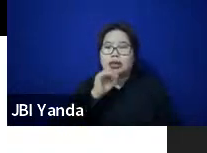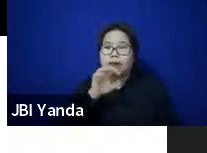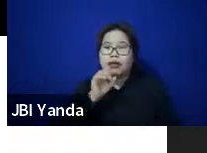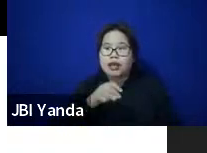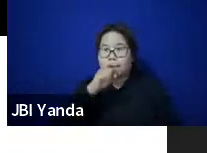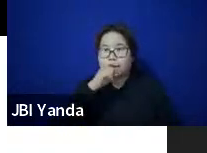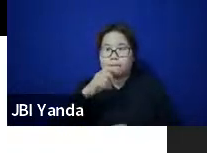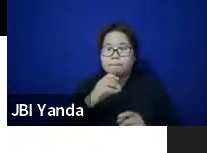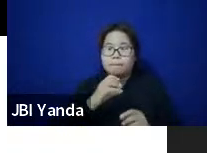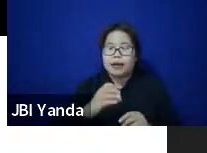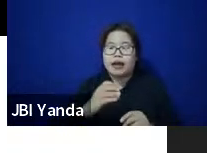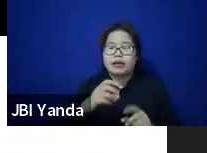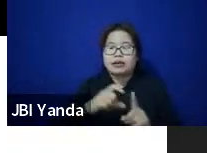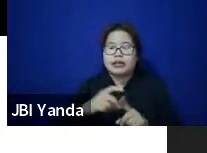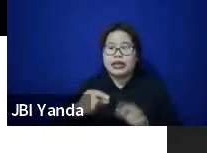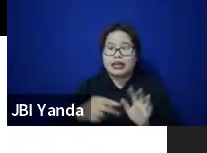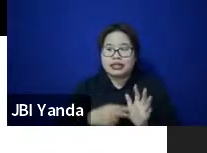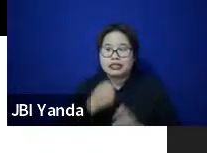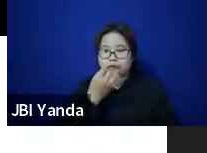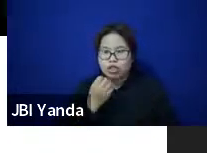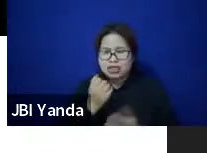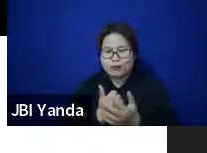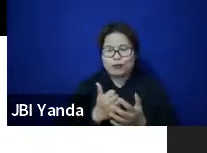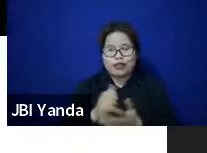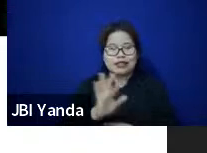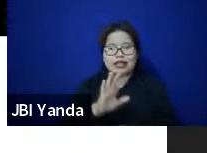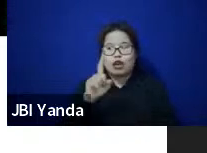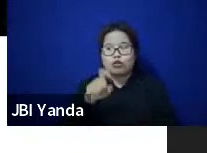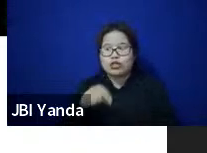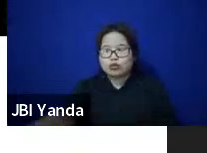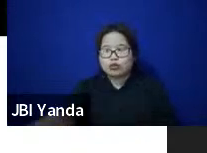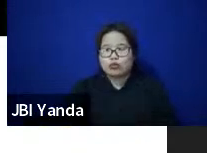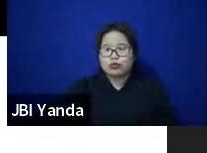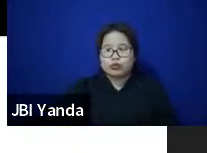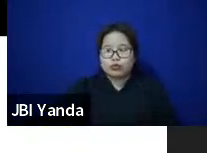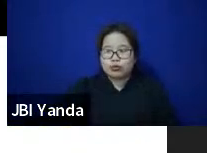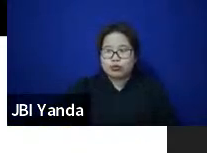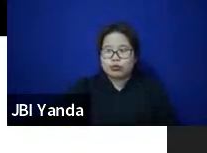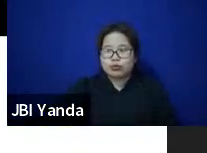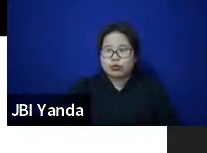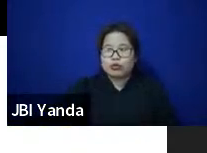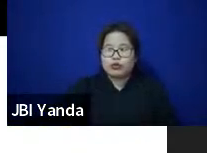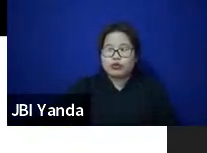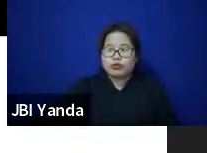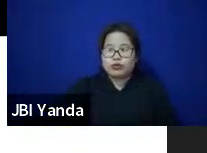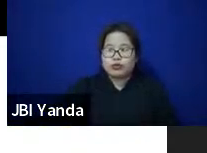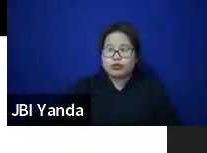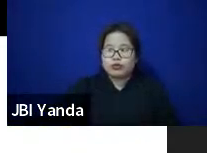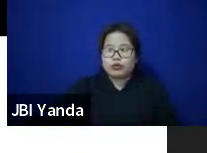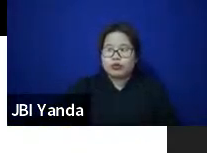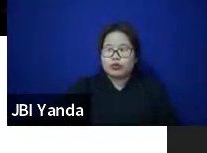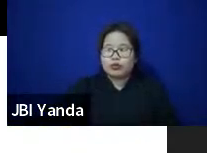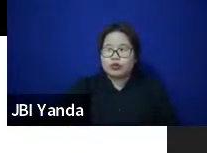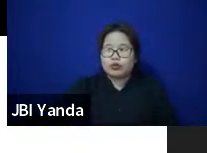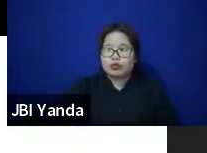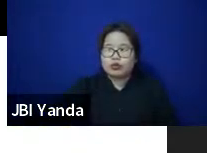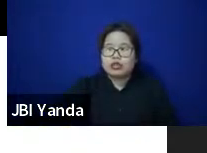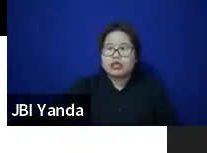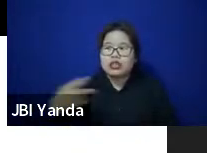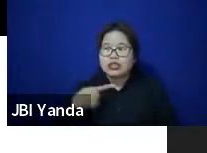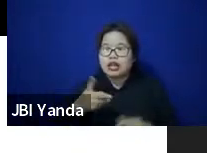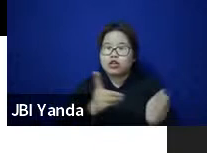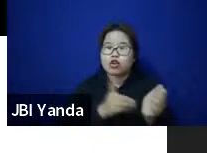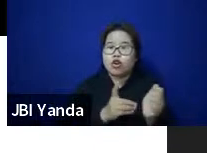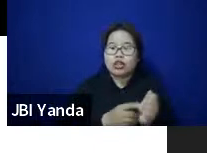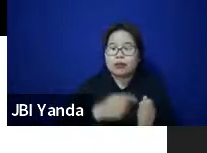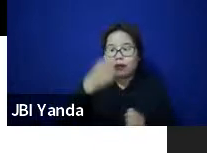sebutkan tadi, harusnya nggak cuma itu kan. Kita sebagai dokter, sebagai perawat, sebagai bidan, sebagai apapun yang di